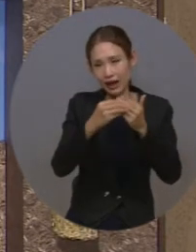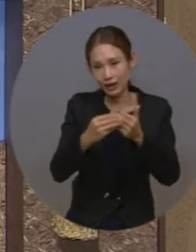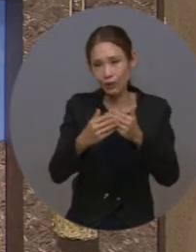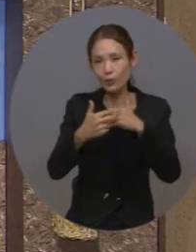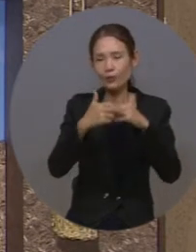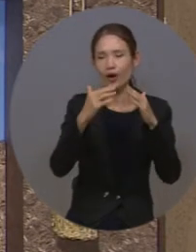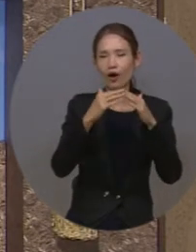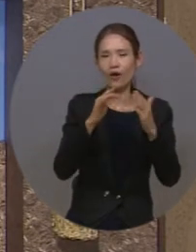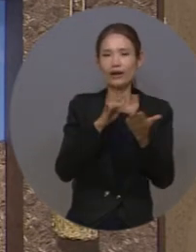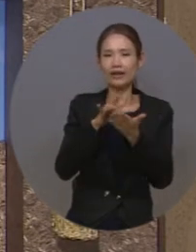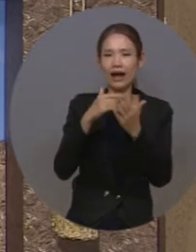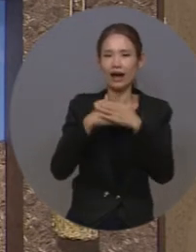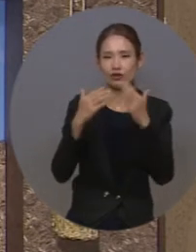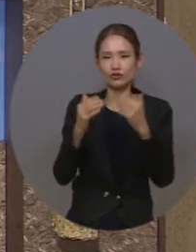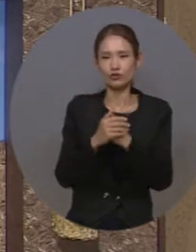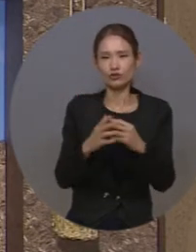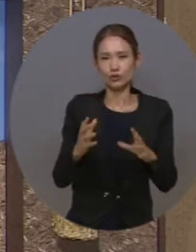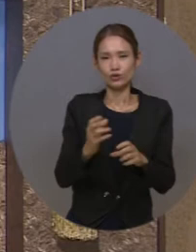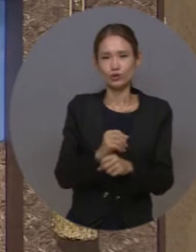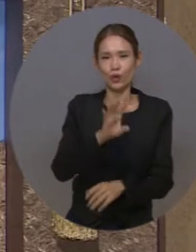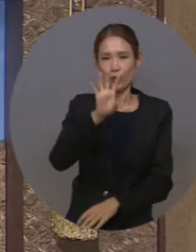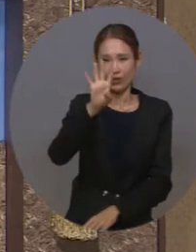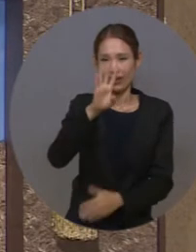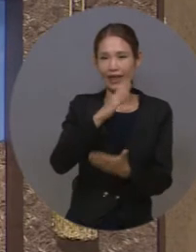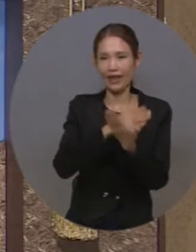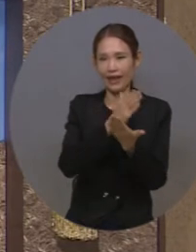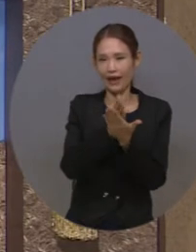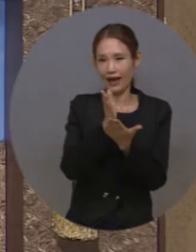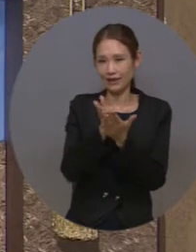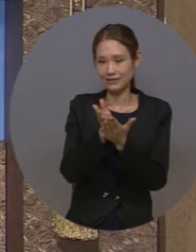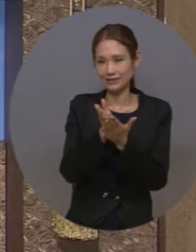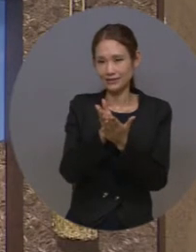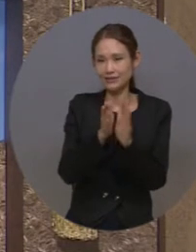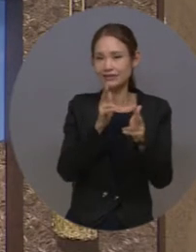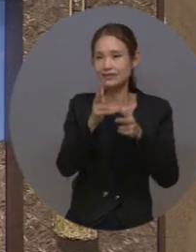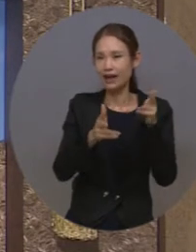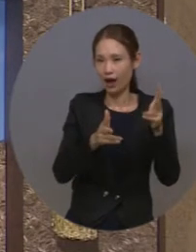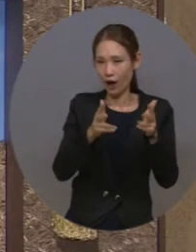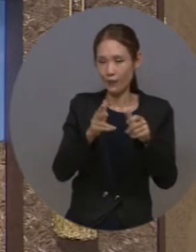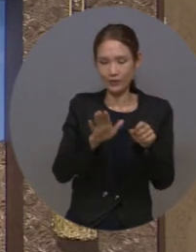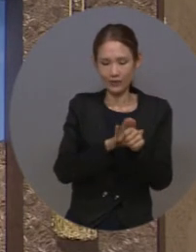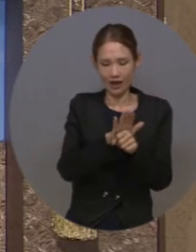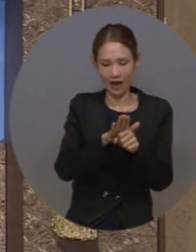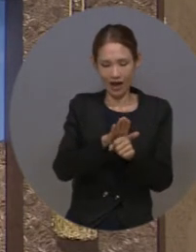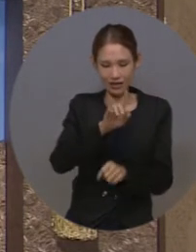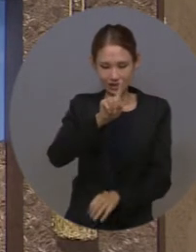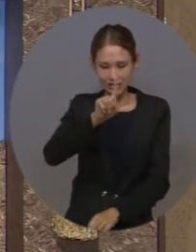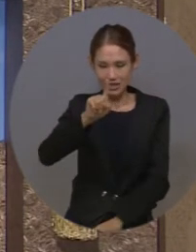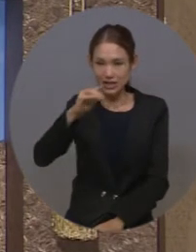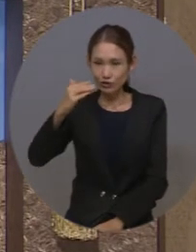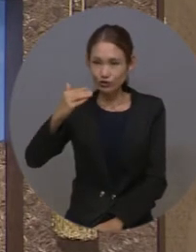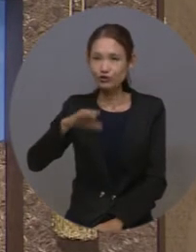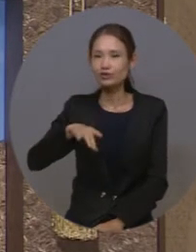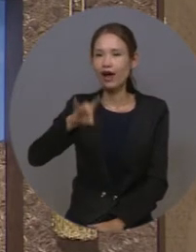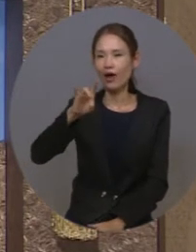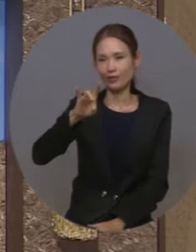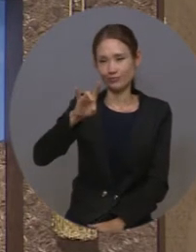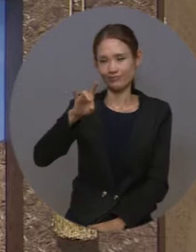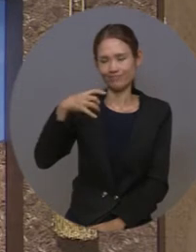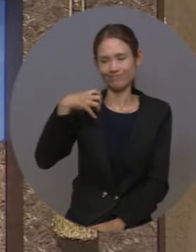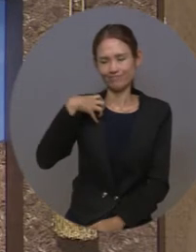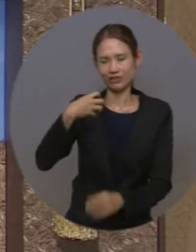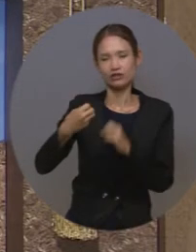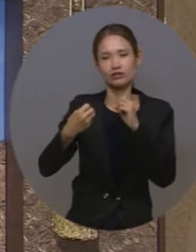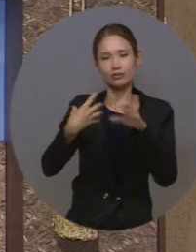타다 주는 그런 네 가지 사업을 네. 사랑의 119라는 사업을 제가 그때 전국에서 처음으로 했습니다. 그래서 많은